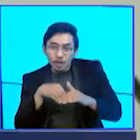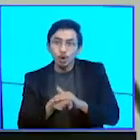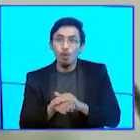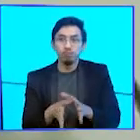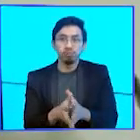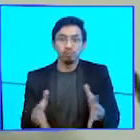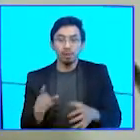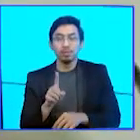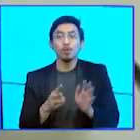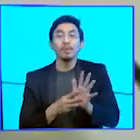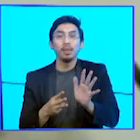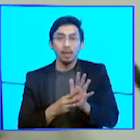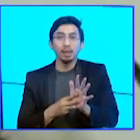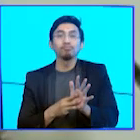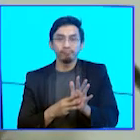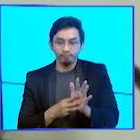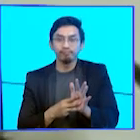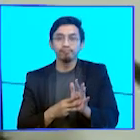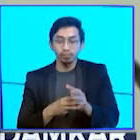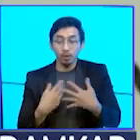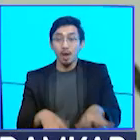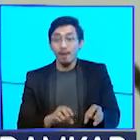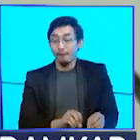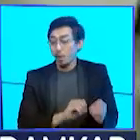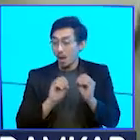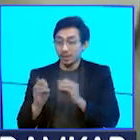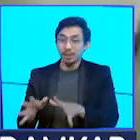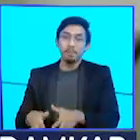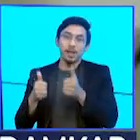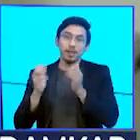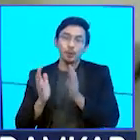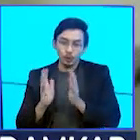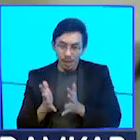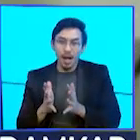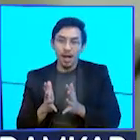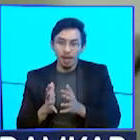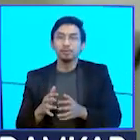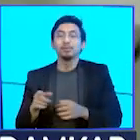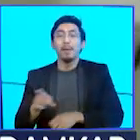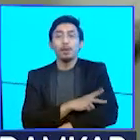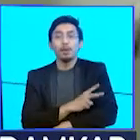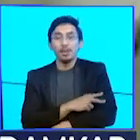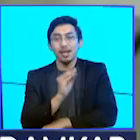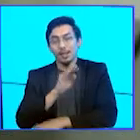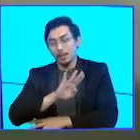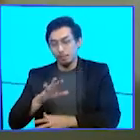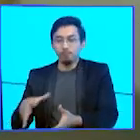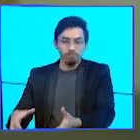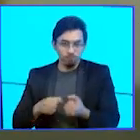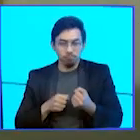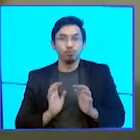biawak yang berhasil dievakuasi dibawa petugas ke kantor Sudin Damkar Jakarta Timur dari Jakarta tim liputan